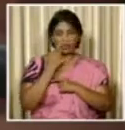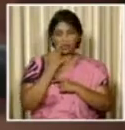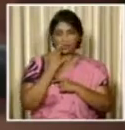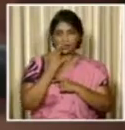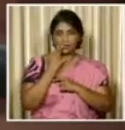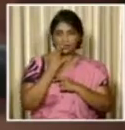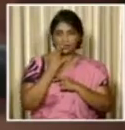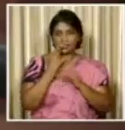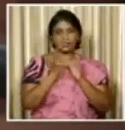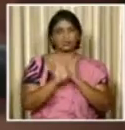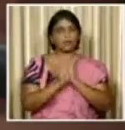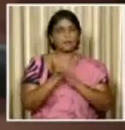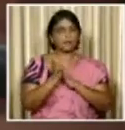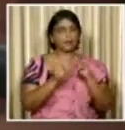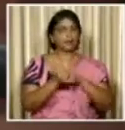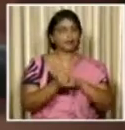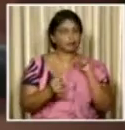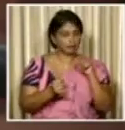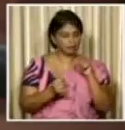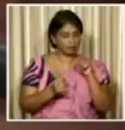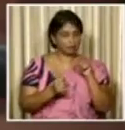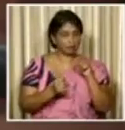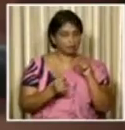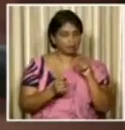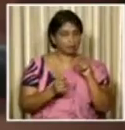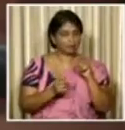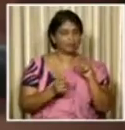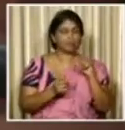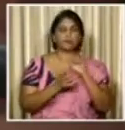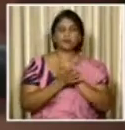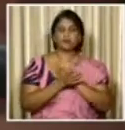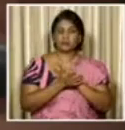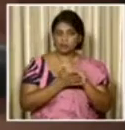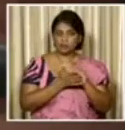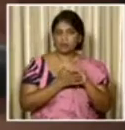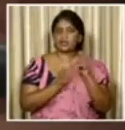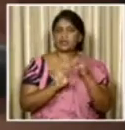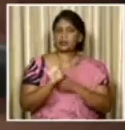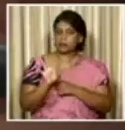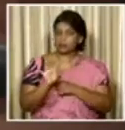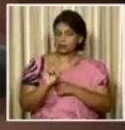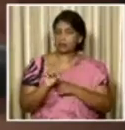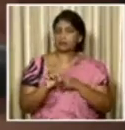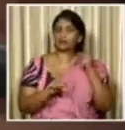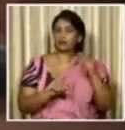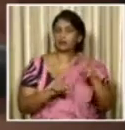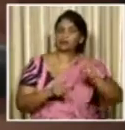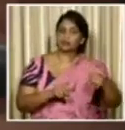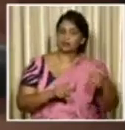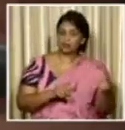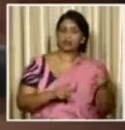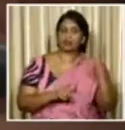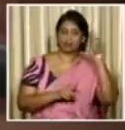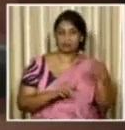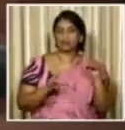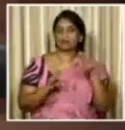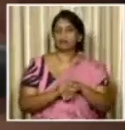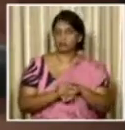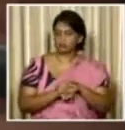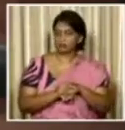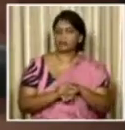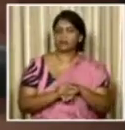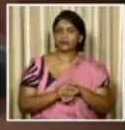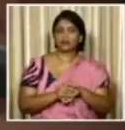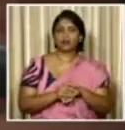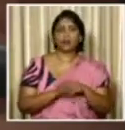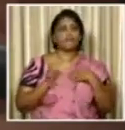madhya lekamare hati katitu karna. Ewagema chamara si yapa Abeywardhana. Oke tawat niladari hati katitu karna.